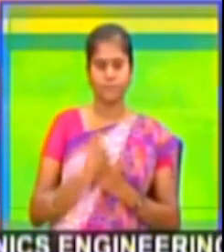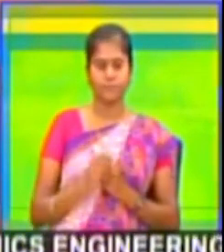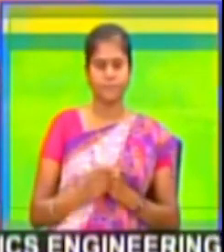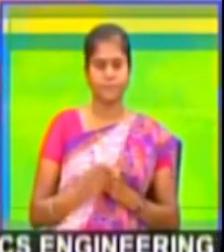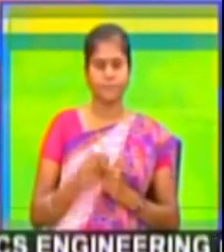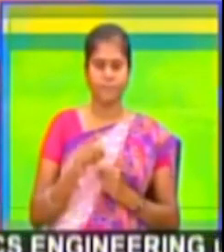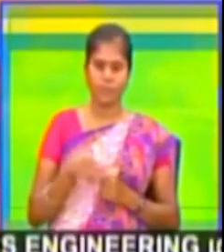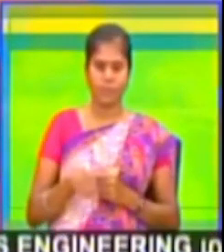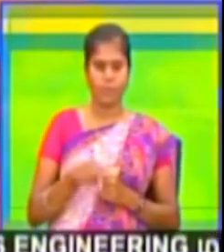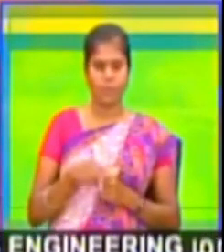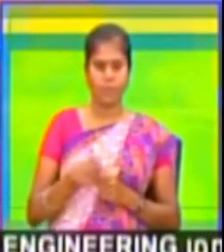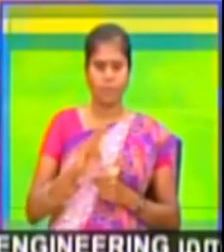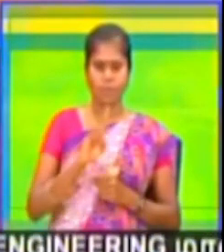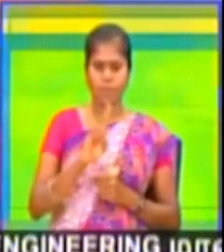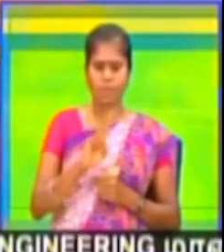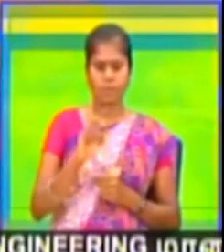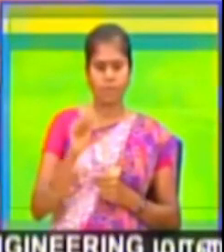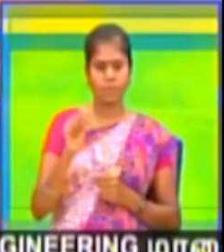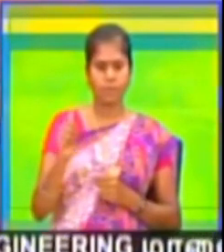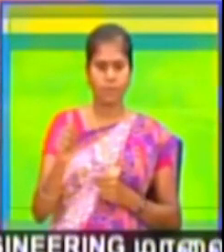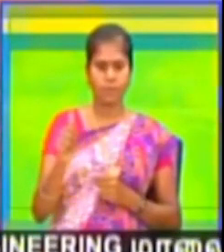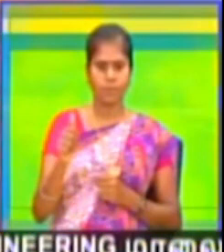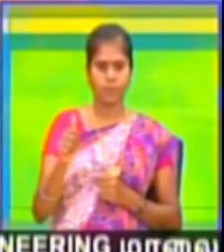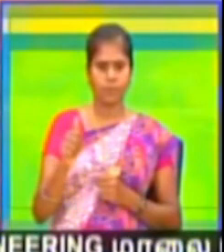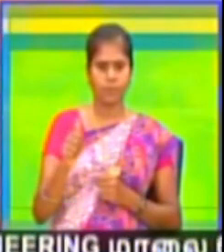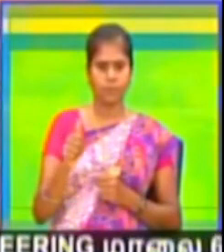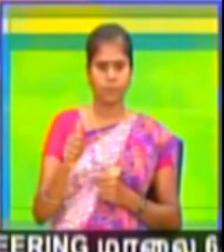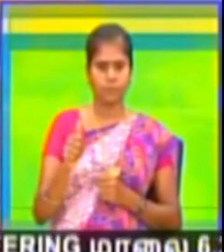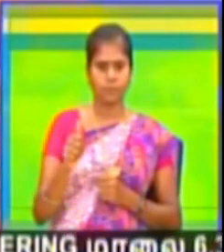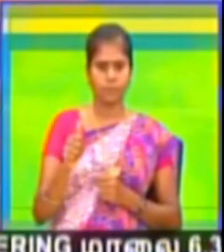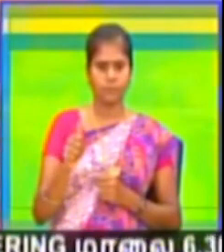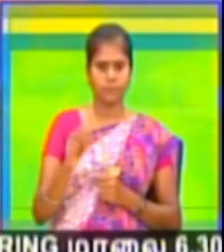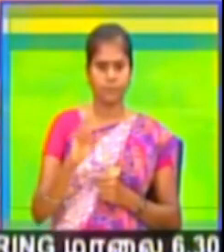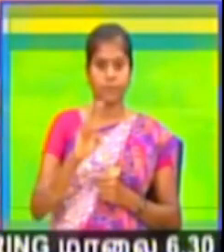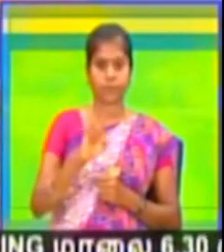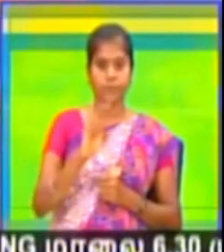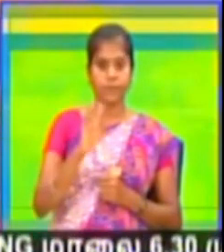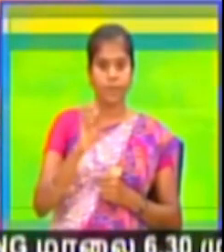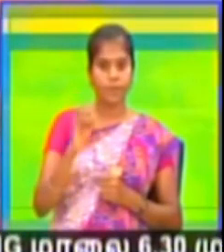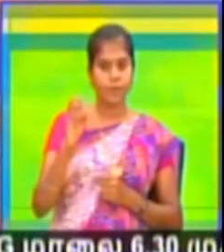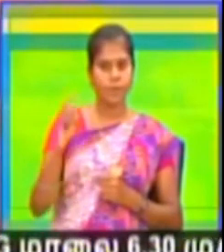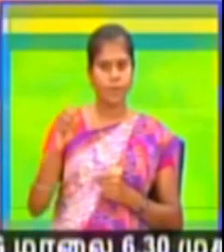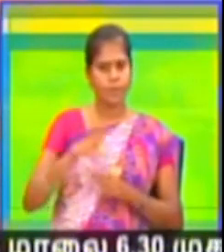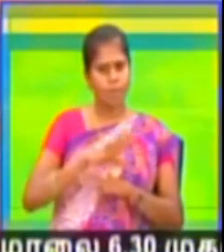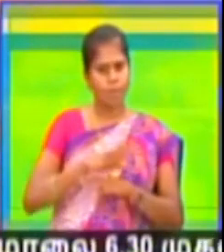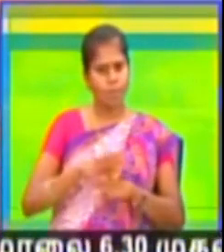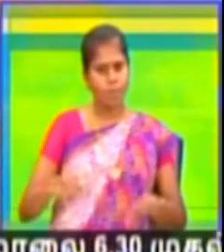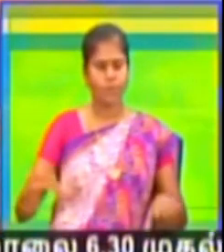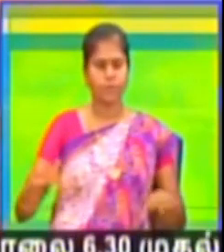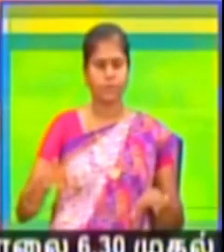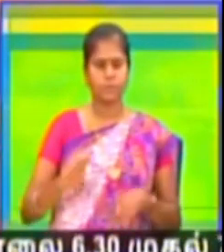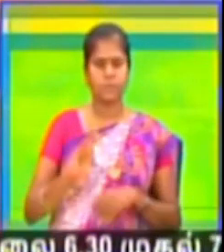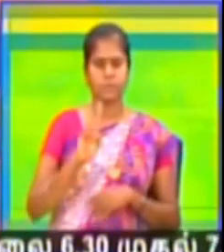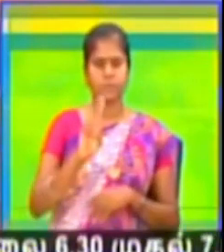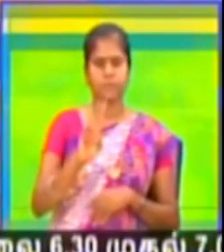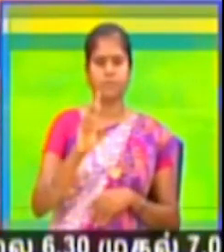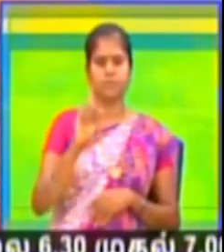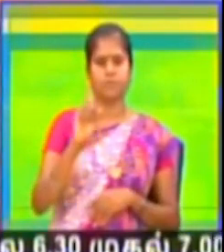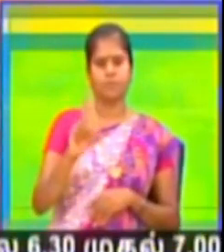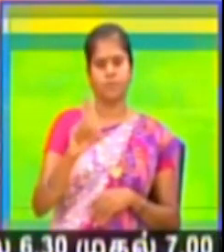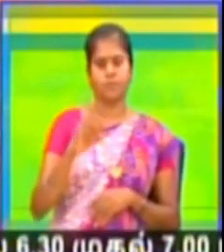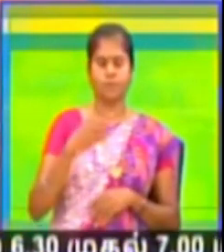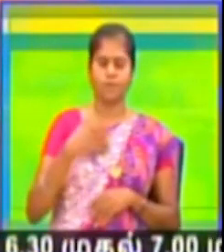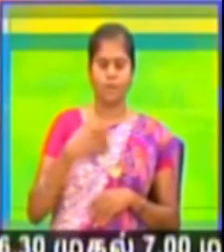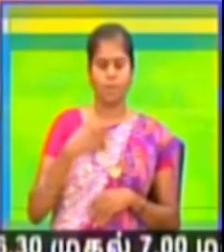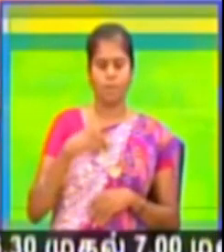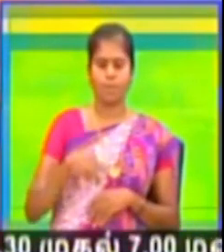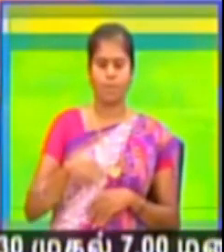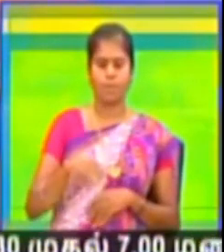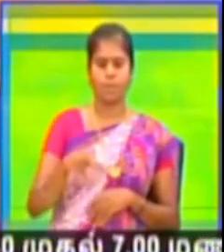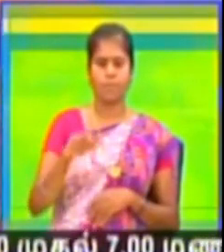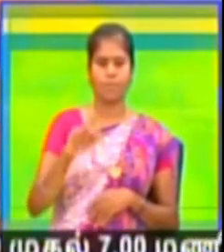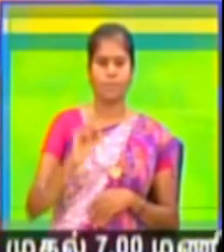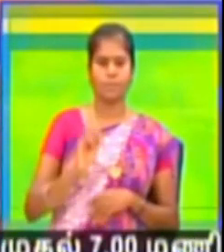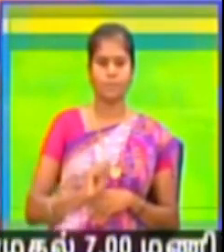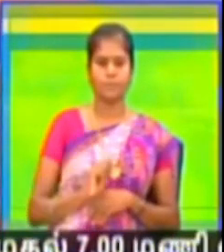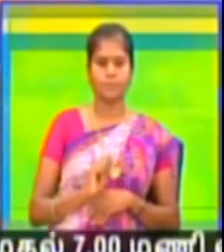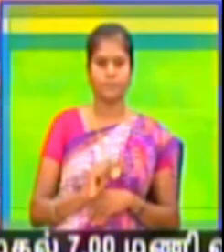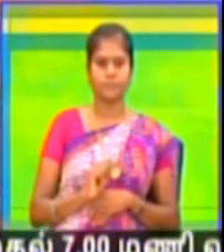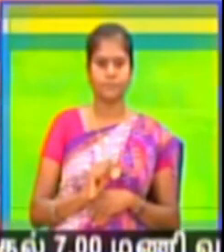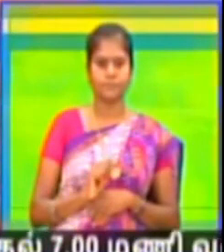21ஆம் நூற்றாண்டில் இருக்கிறோம். அப்போ 200 வருடங்கள் முடிஞ்சிருச்சு. இப்போ 21ஆம் நூற்றாண்டில் அடி எடுத்து வச்சுருக்கோம்.